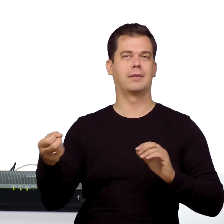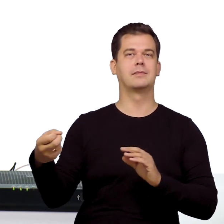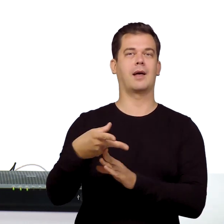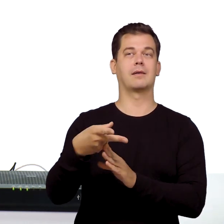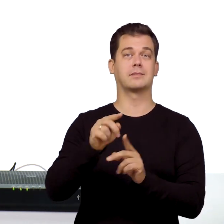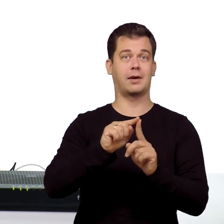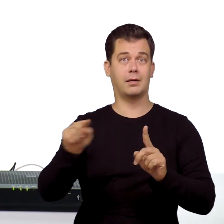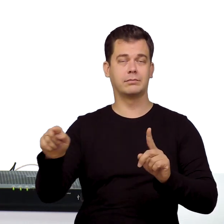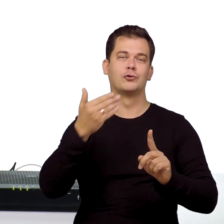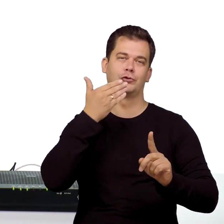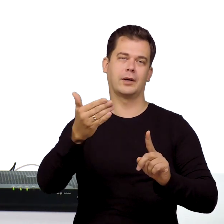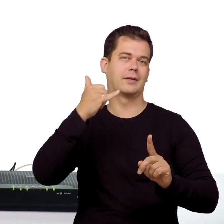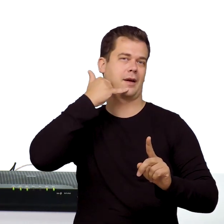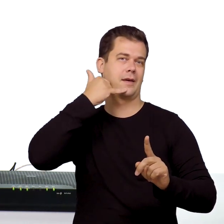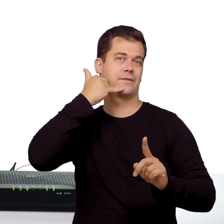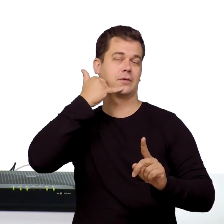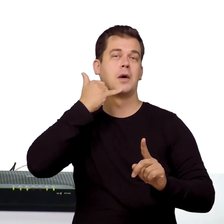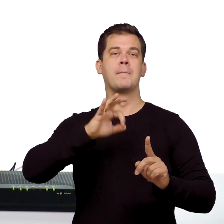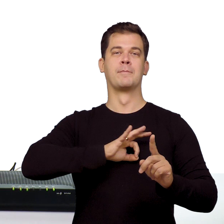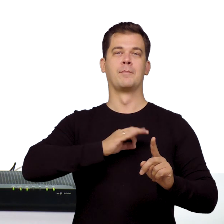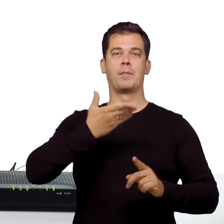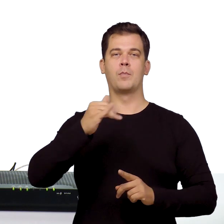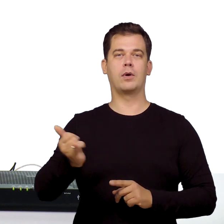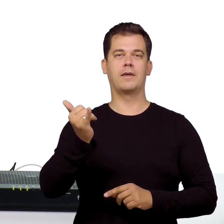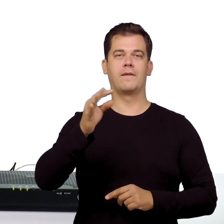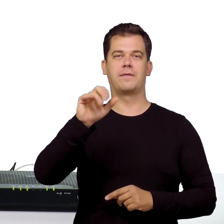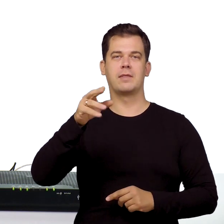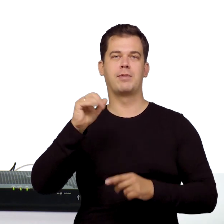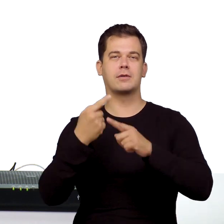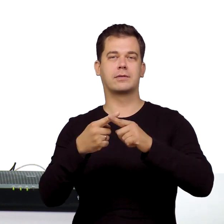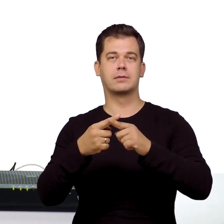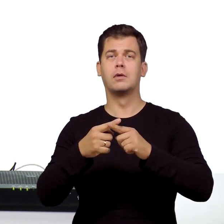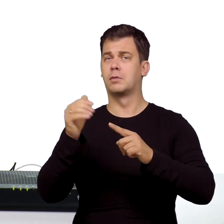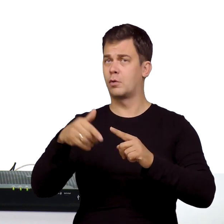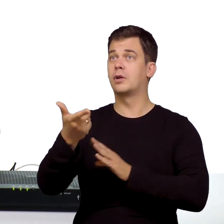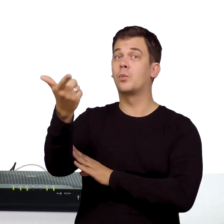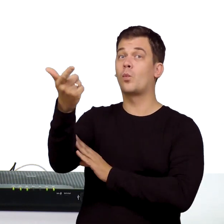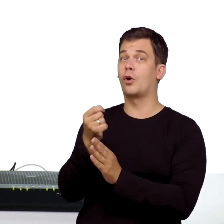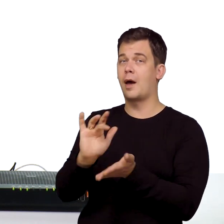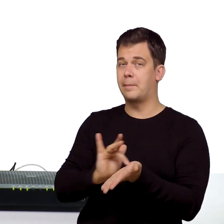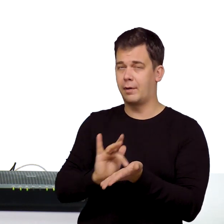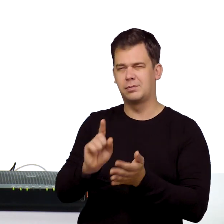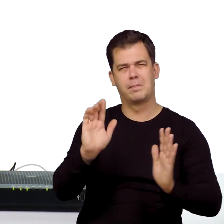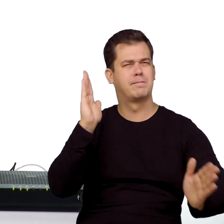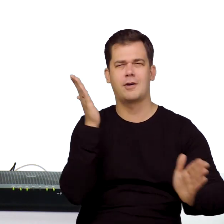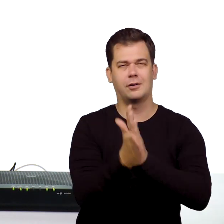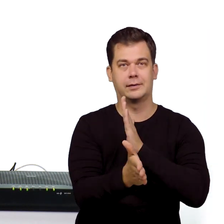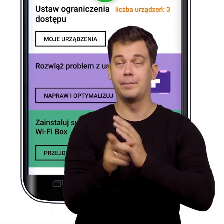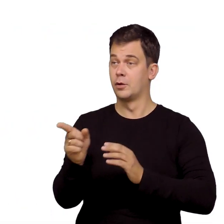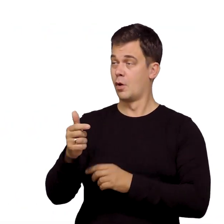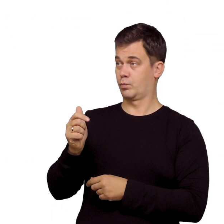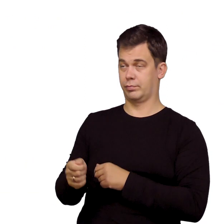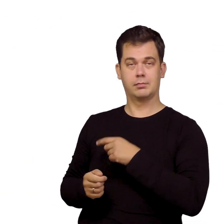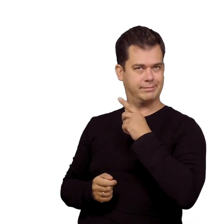mianowicie instalację przy użyciu smartfona z aplikacją Mój Fanbox. Linki do pobrania aplikacji znajdziesz w opisie pod